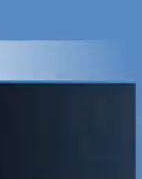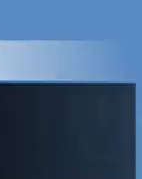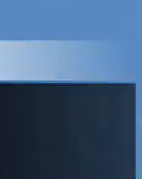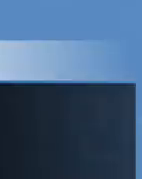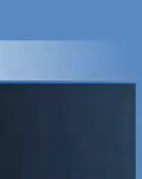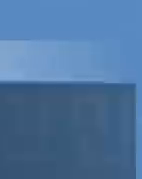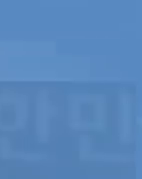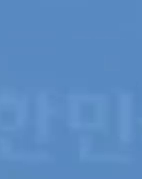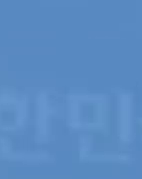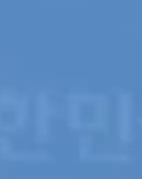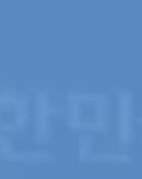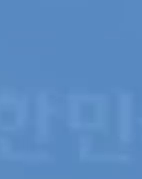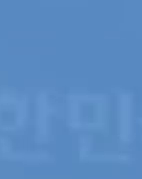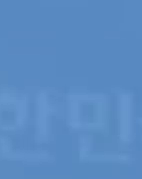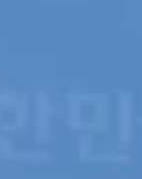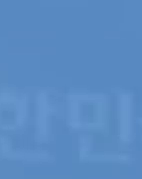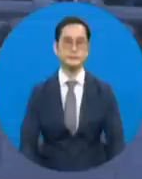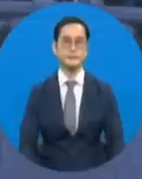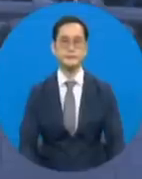사건이라고 합니다.